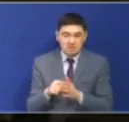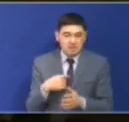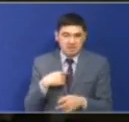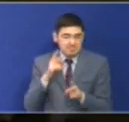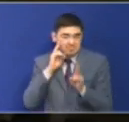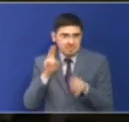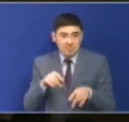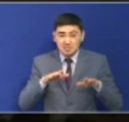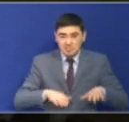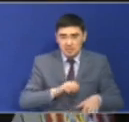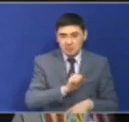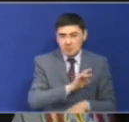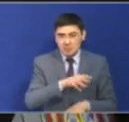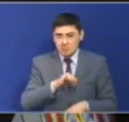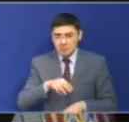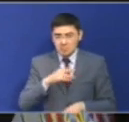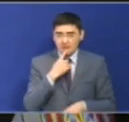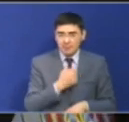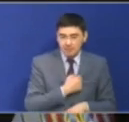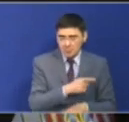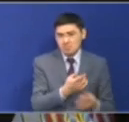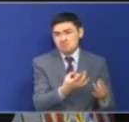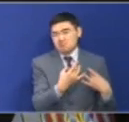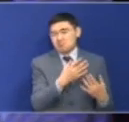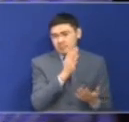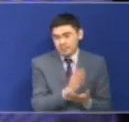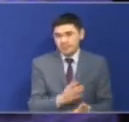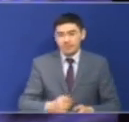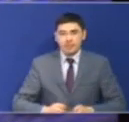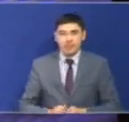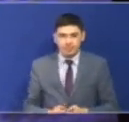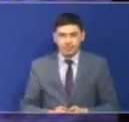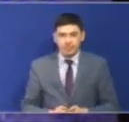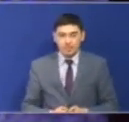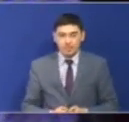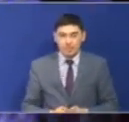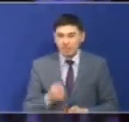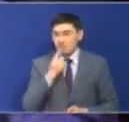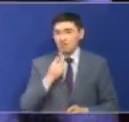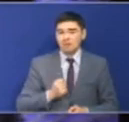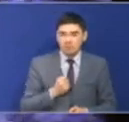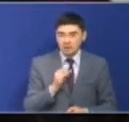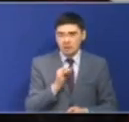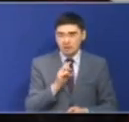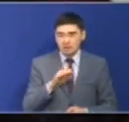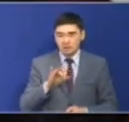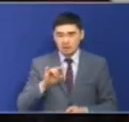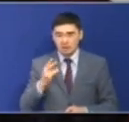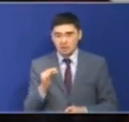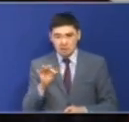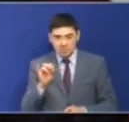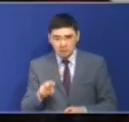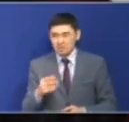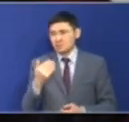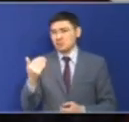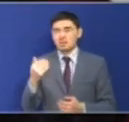об этом много рассказывают. В рамках концертной программы вниманию воинов-интернационалистов, родственников погибших солдат и